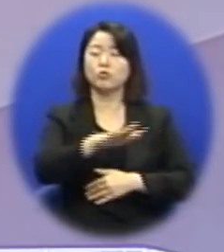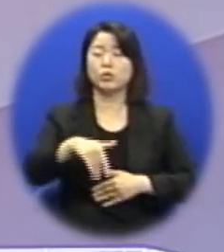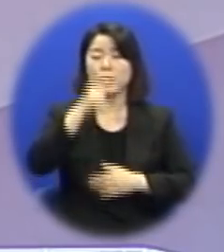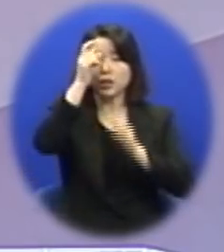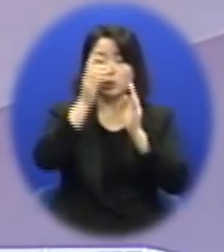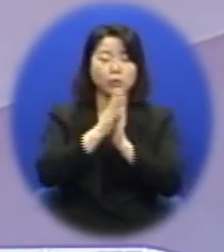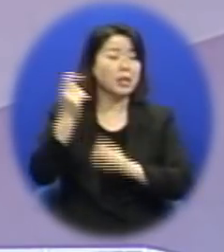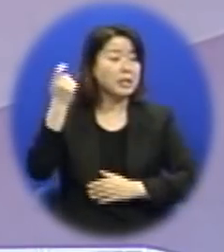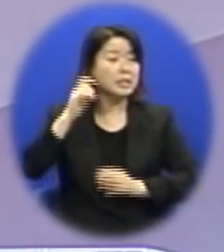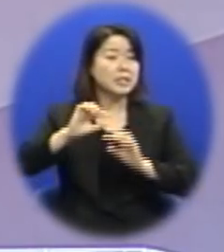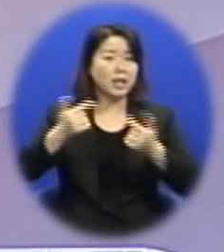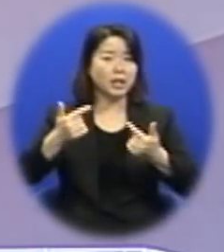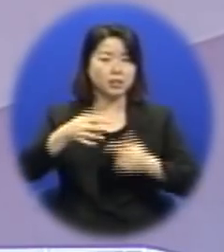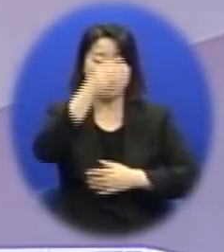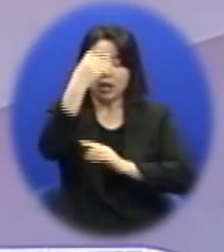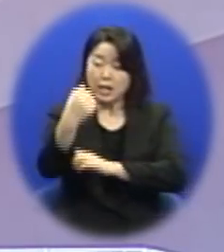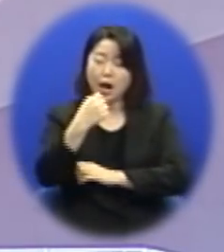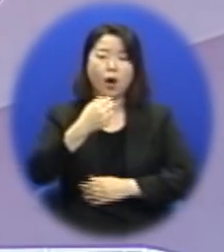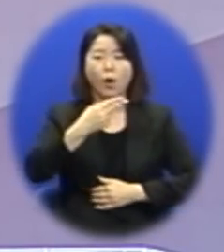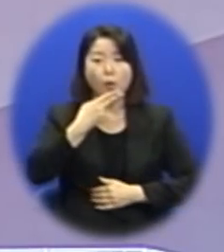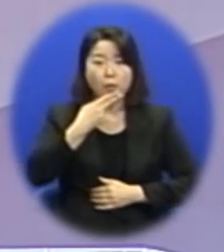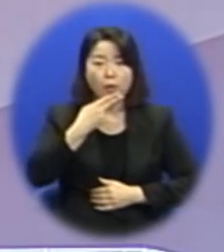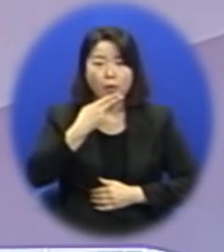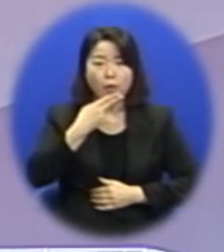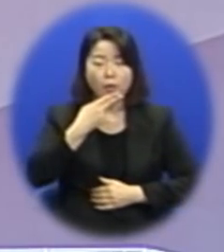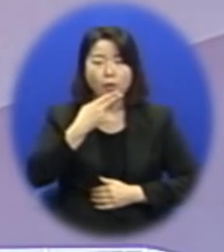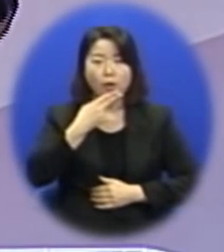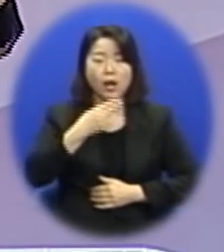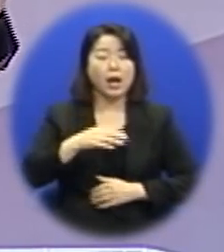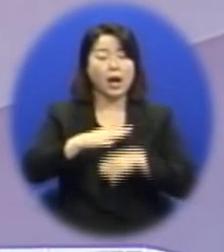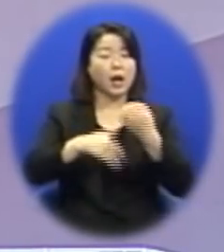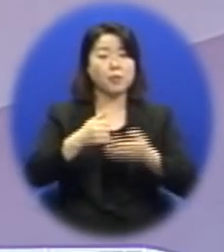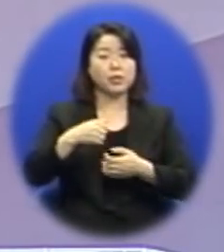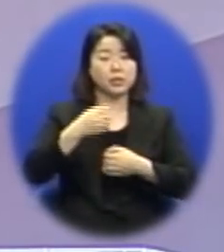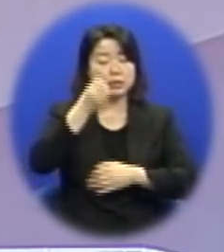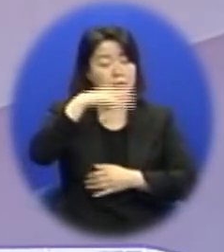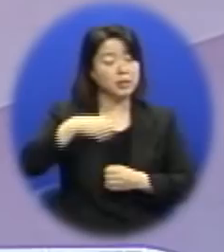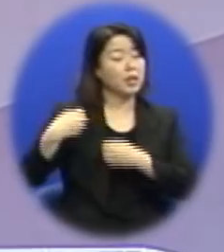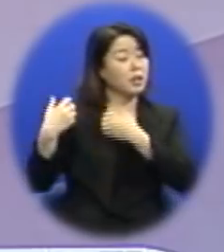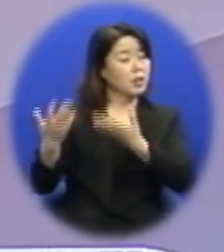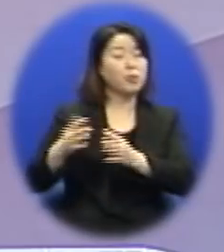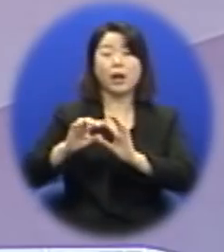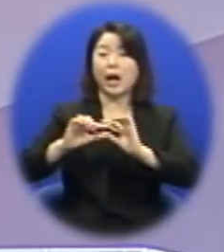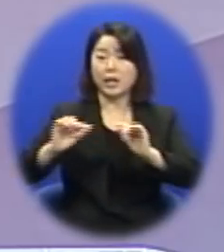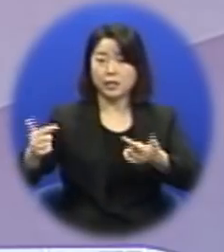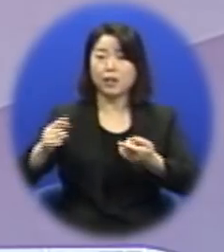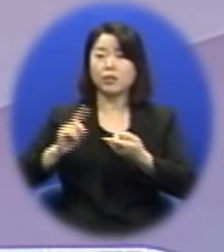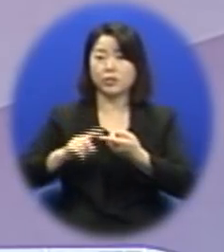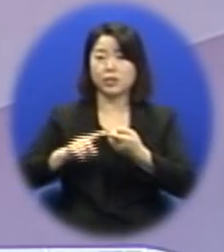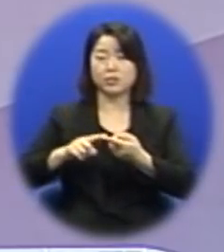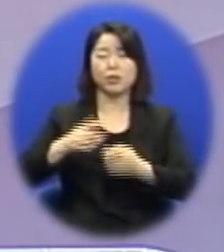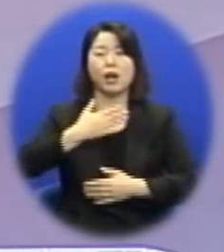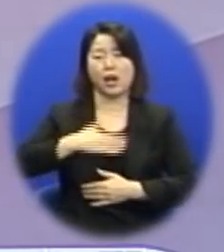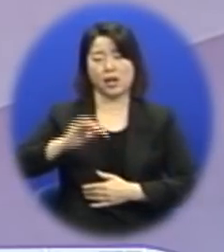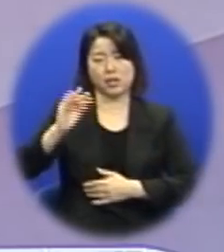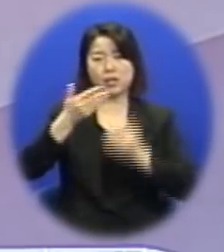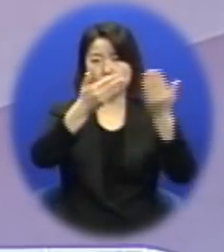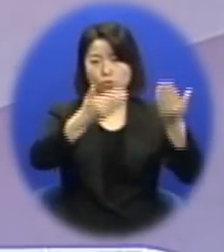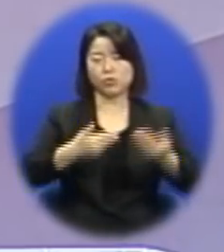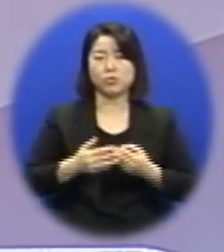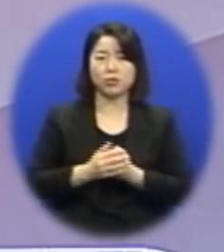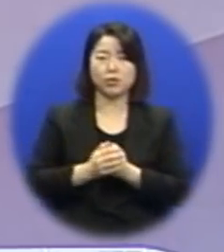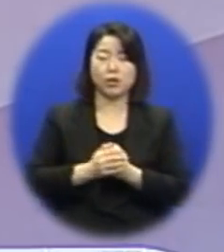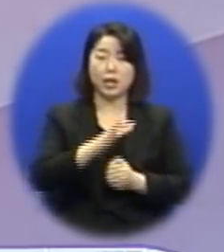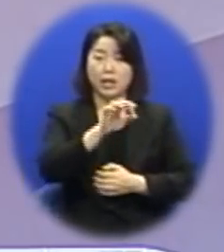들으셔서 능력이 없으셔서 하나님이 그냥 내버려 시는게 아니라는 걸 알게 하셨습니다 임현수